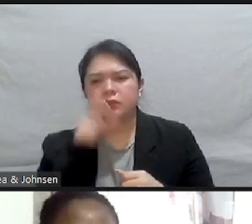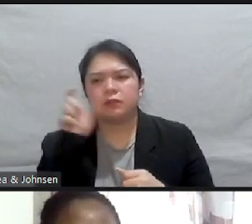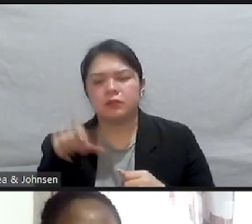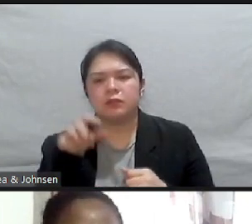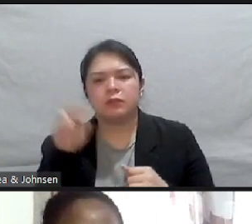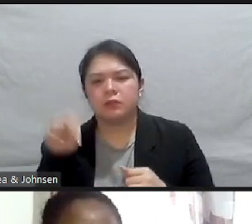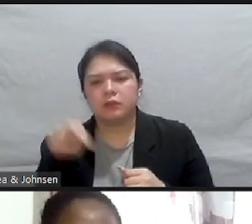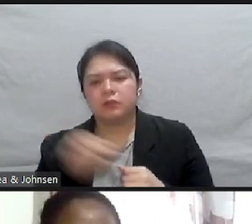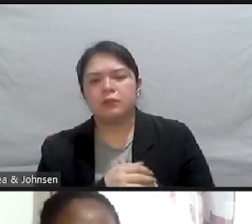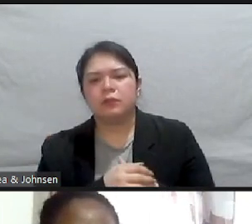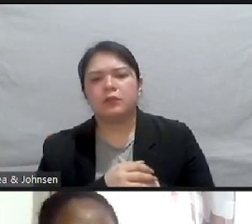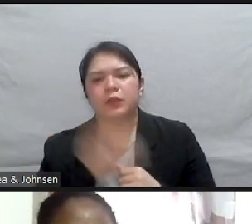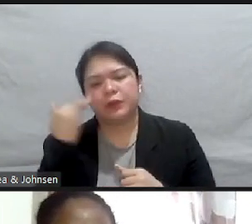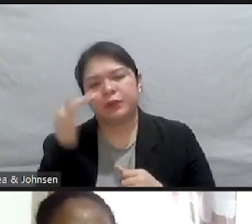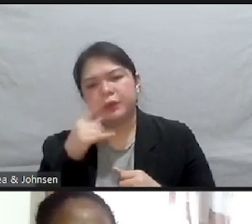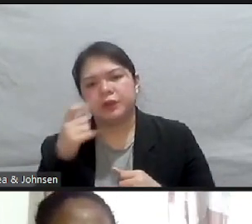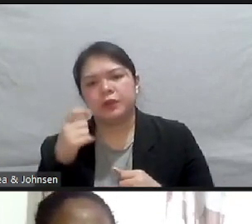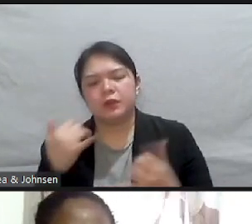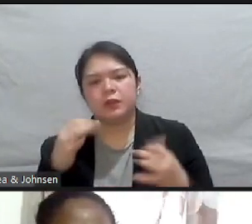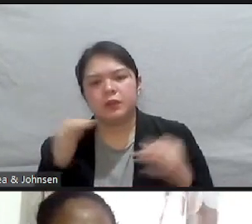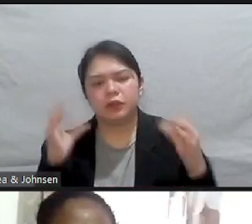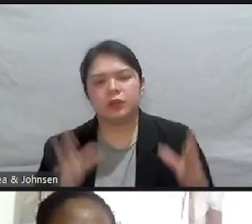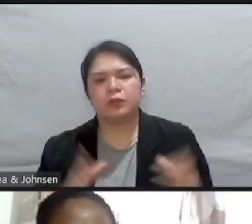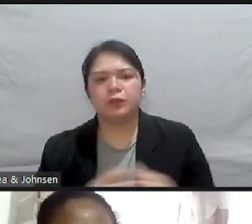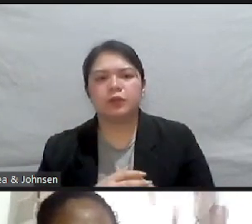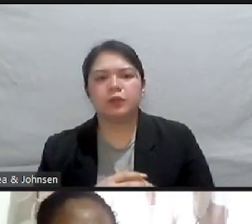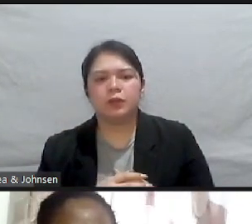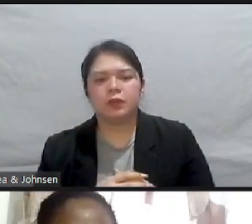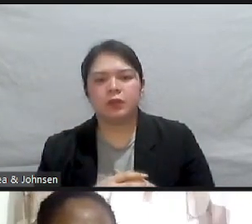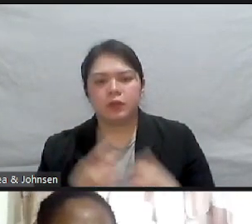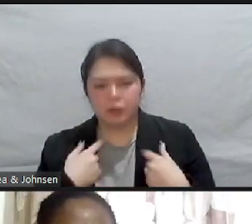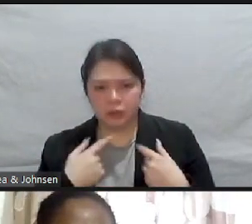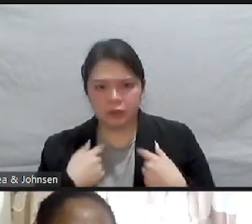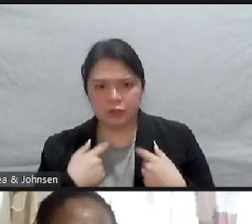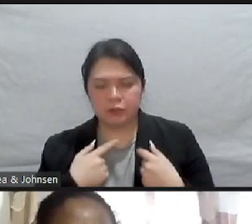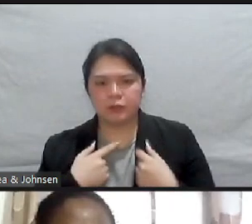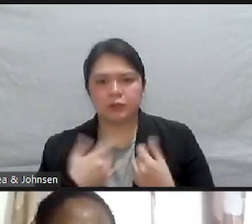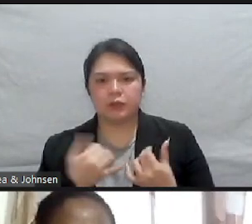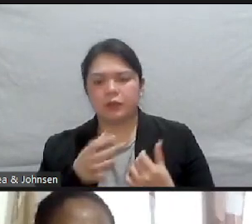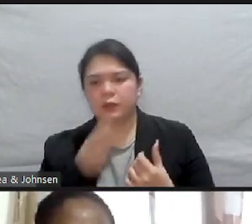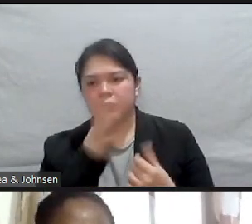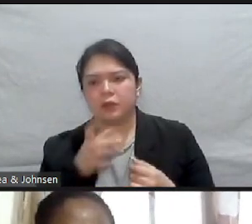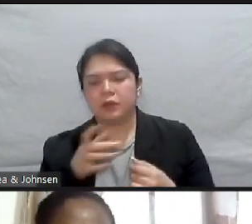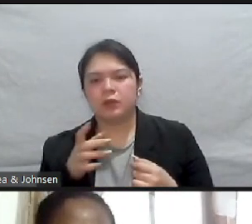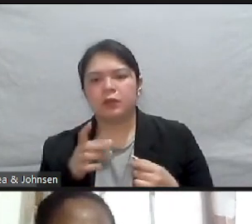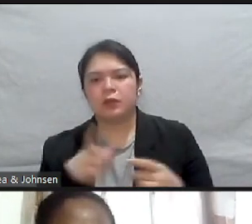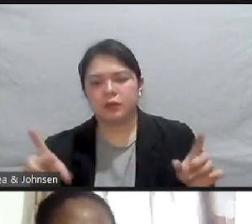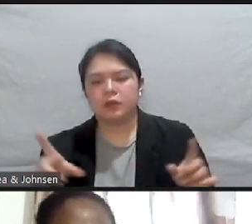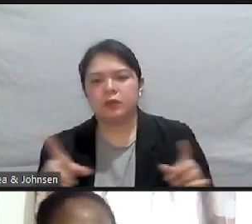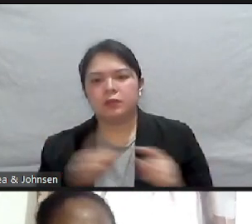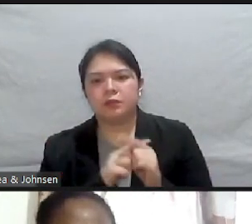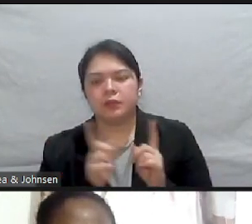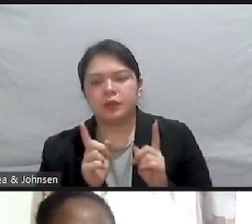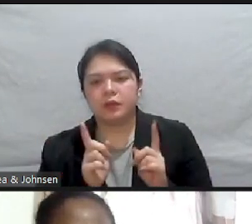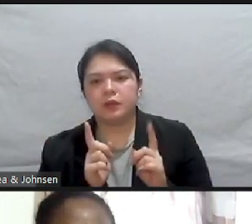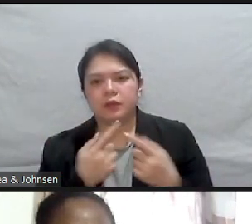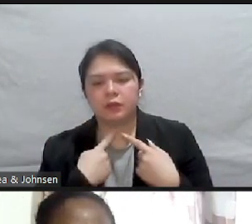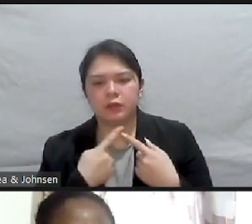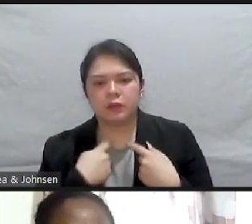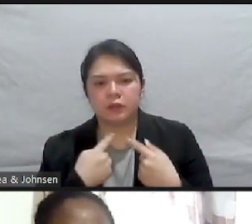Kasi ang mga teachers, sabi nga, eh, noong pa naman namin ginagawa yung mother tongue na yan, ano? Actually. Kasi the, you know, mayroon